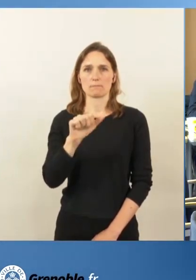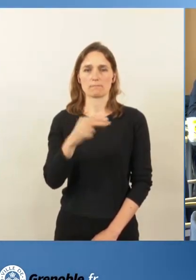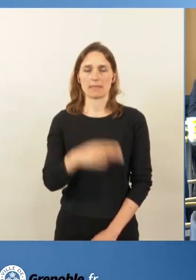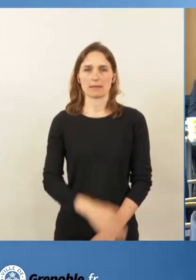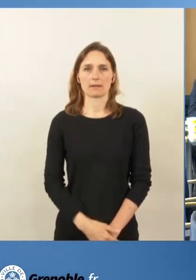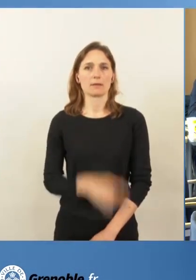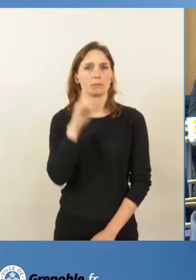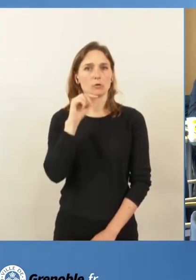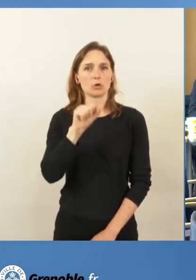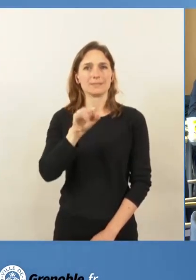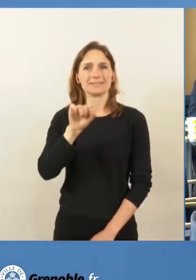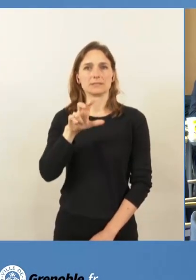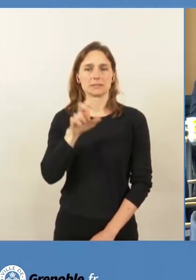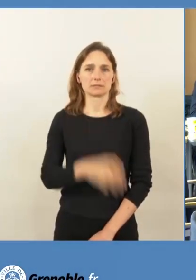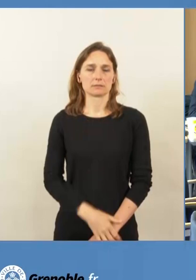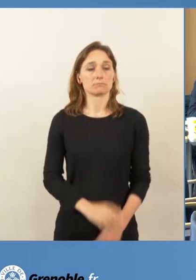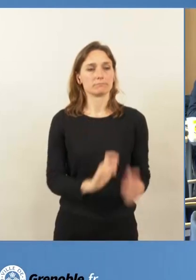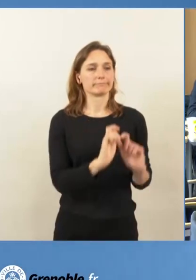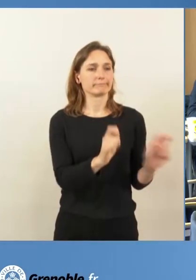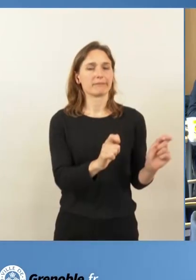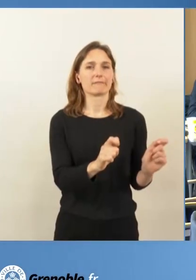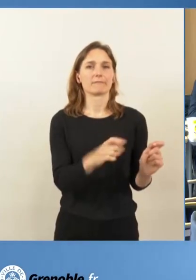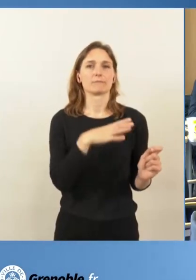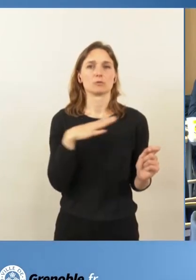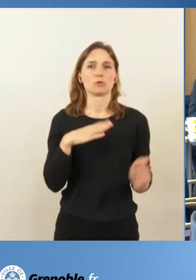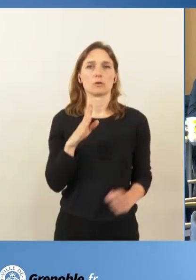Olivier six qui a donné son pouvoir à Monsieur benrebosni